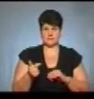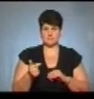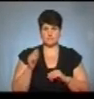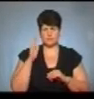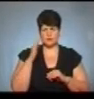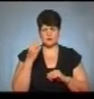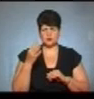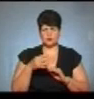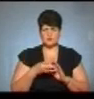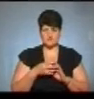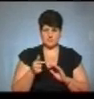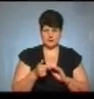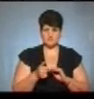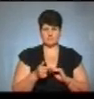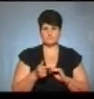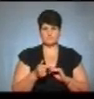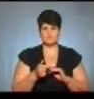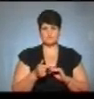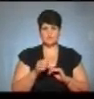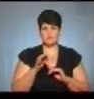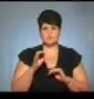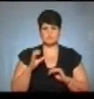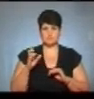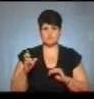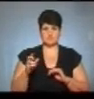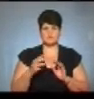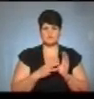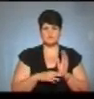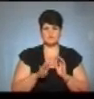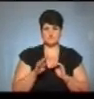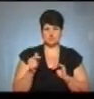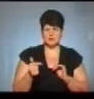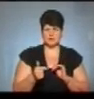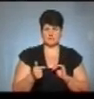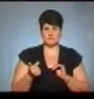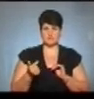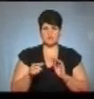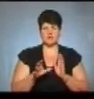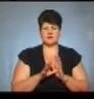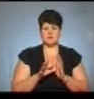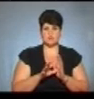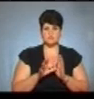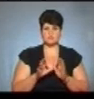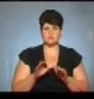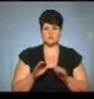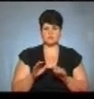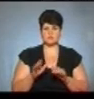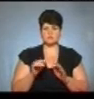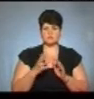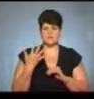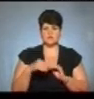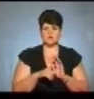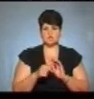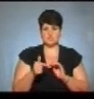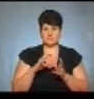вода 49 гривні, ОСББ 84 гривні, електропостачання 56